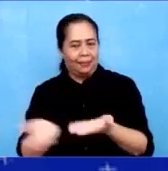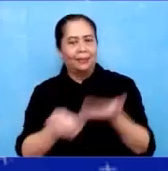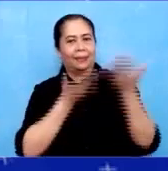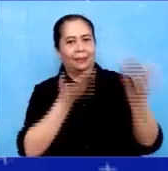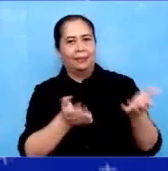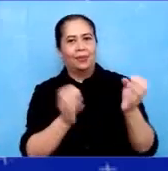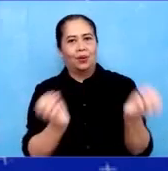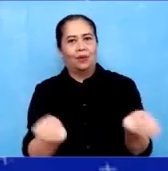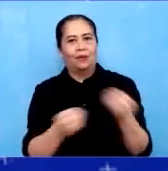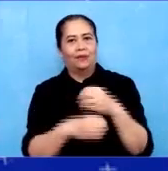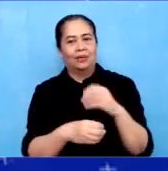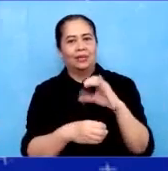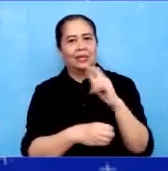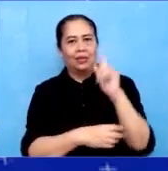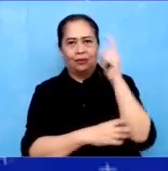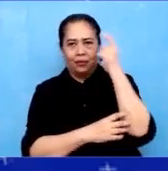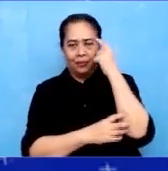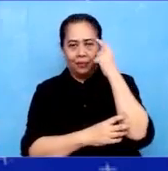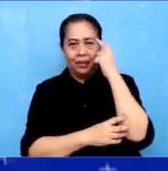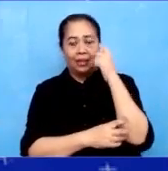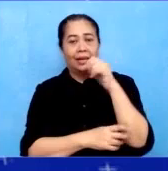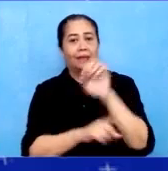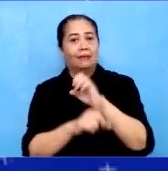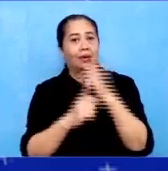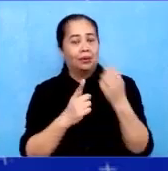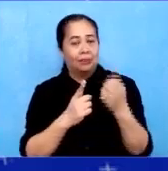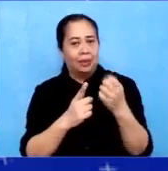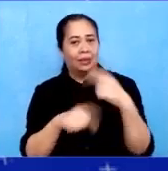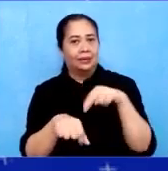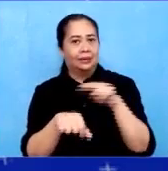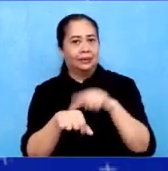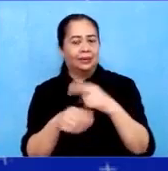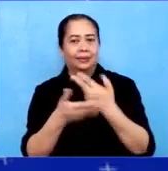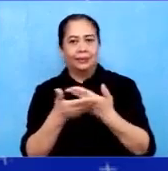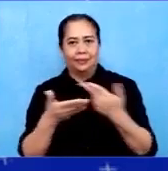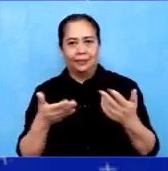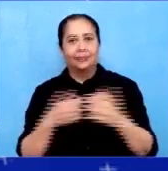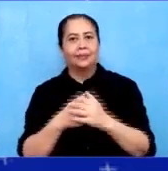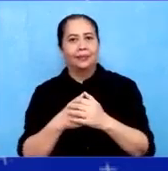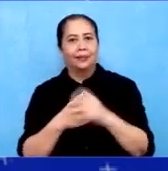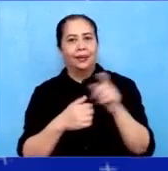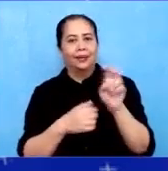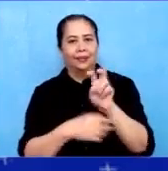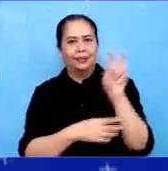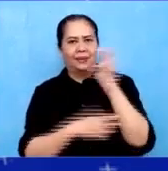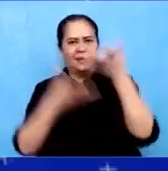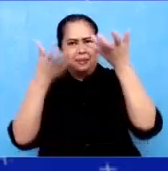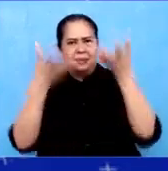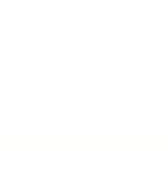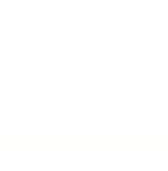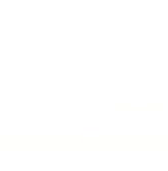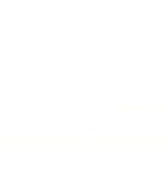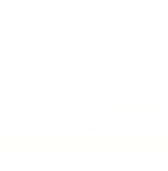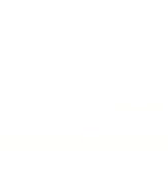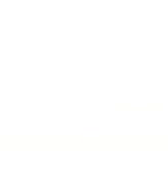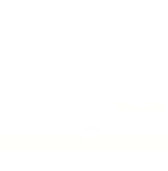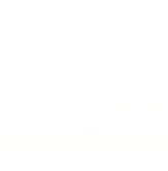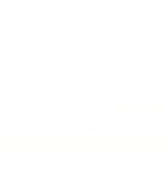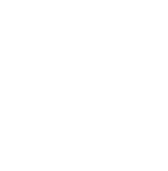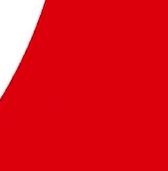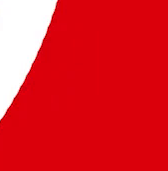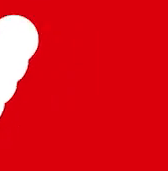tanggapan ng city government o city environment and natural resources ang hebigat na sawa.